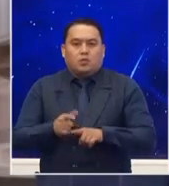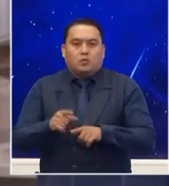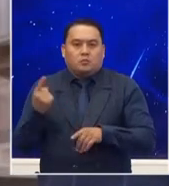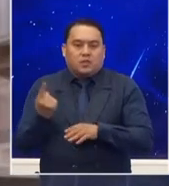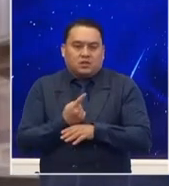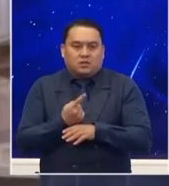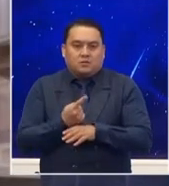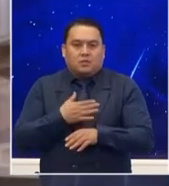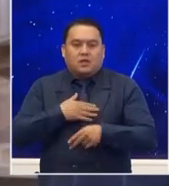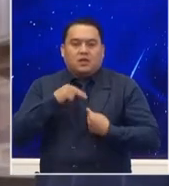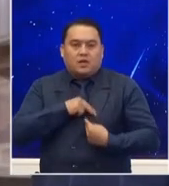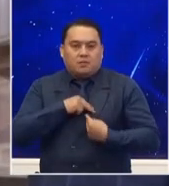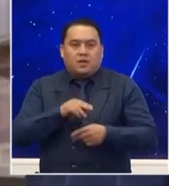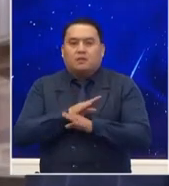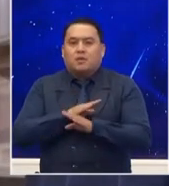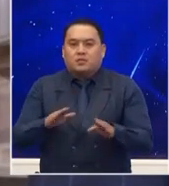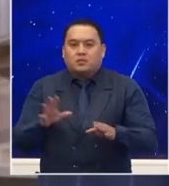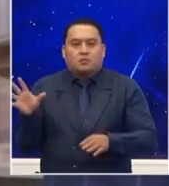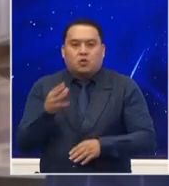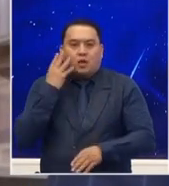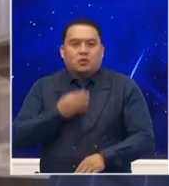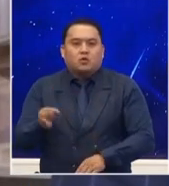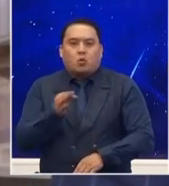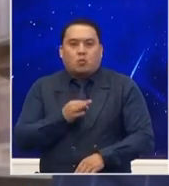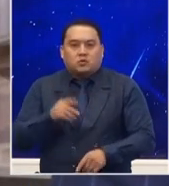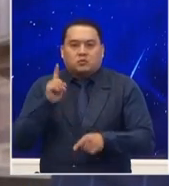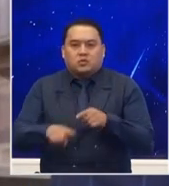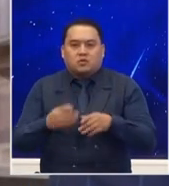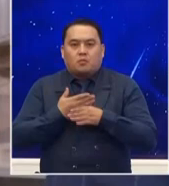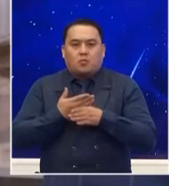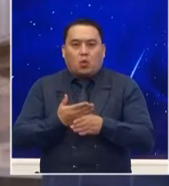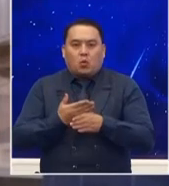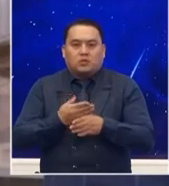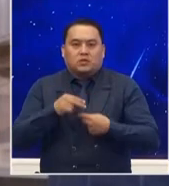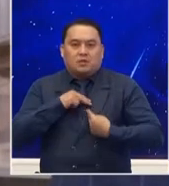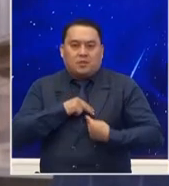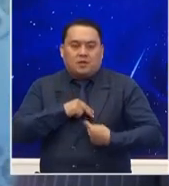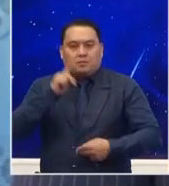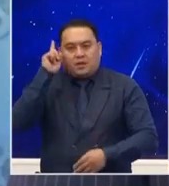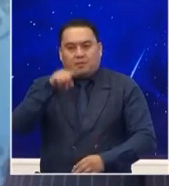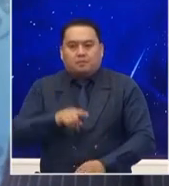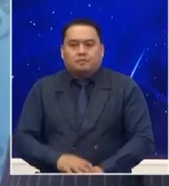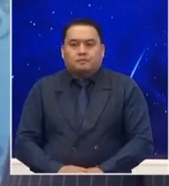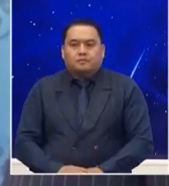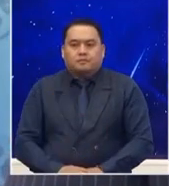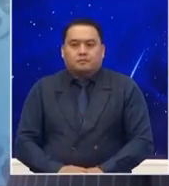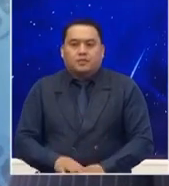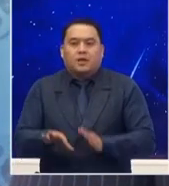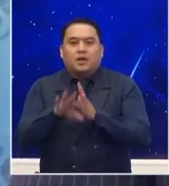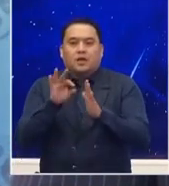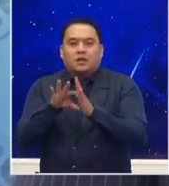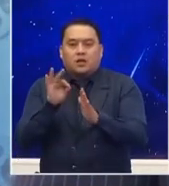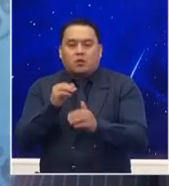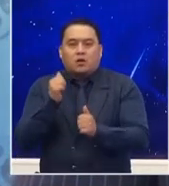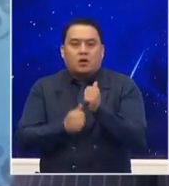ғана еңбегім емес, өйткені бұл бүкіл Алматы облысының жедел жәрдем және коллективінің еңбегі деп санаймын. Негізінде іріктеулерде біз